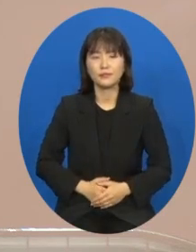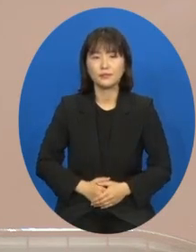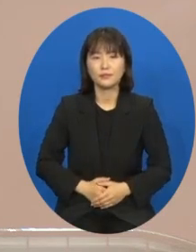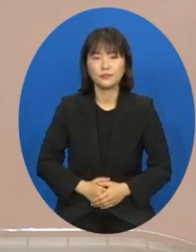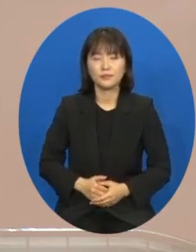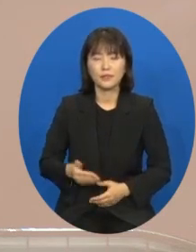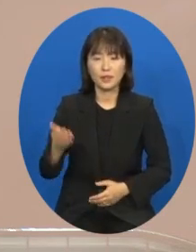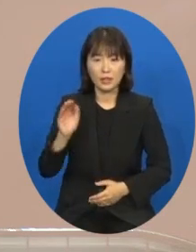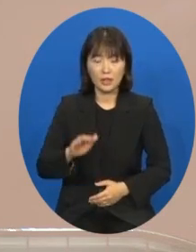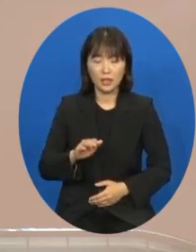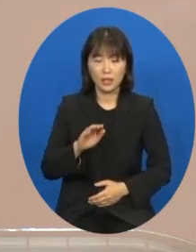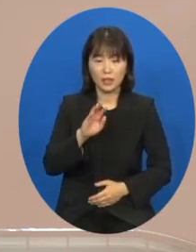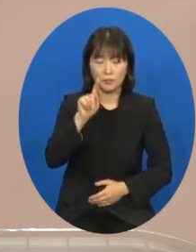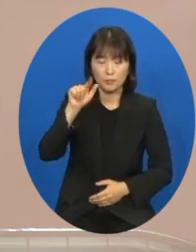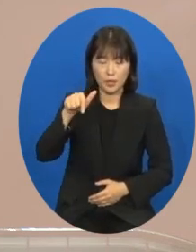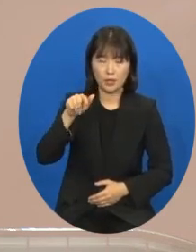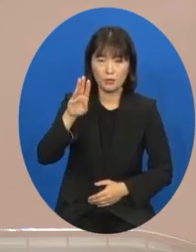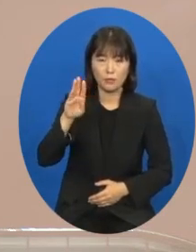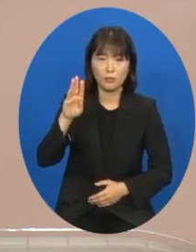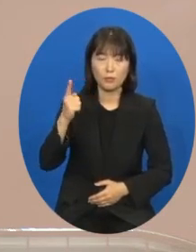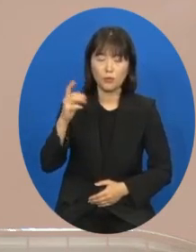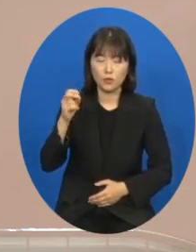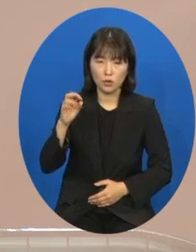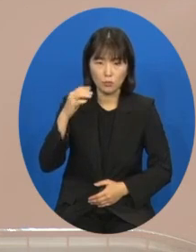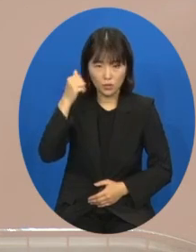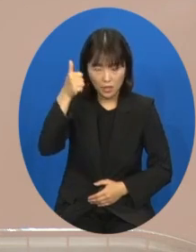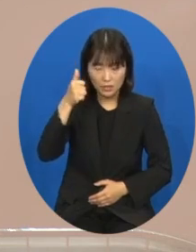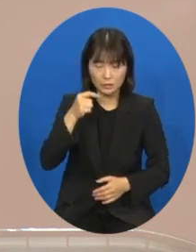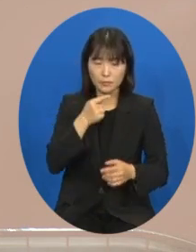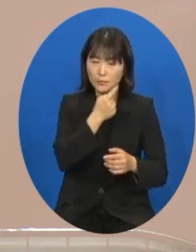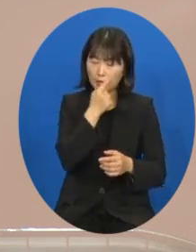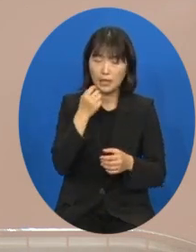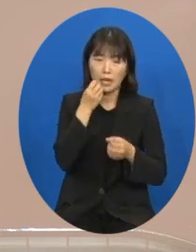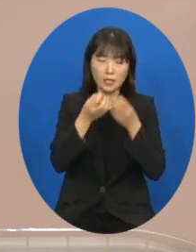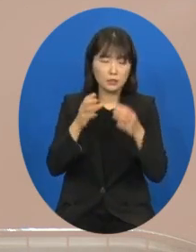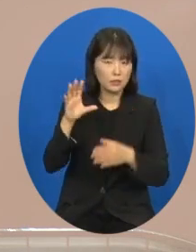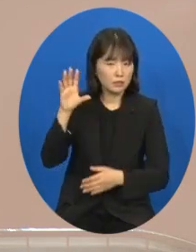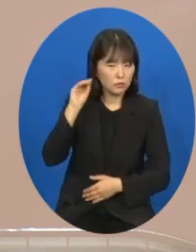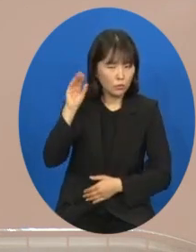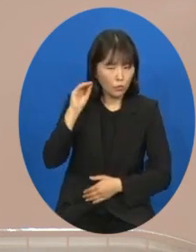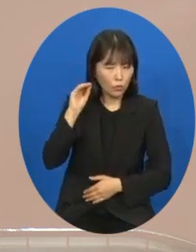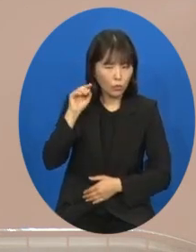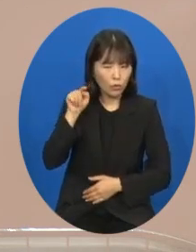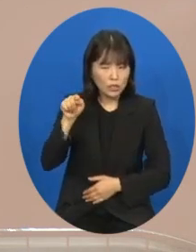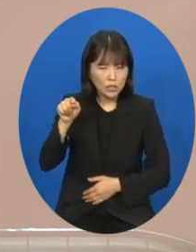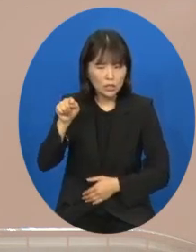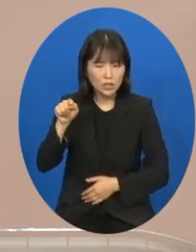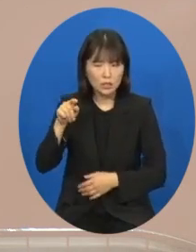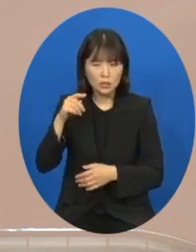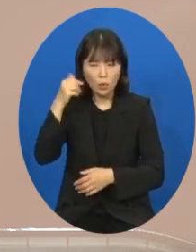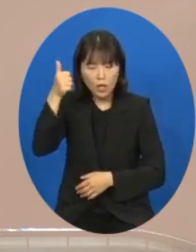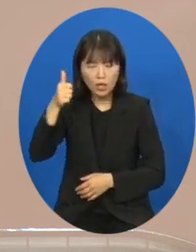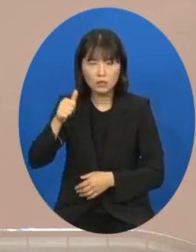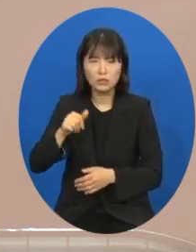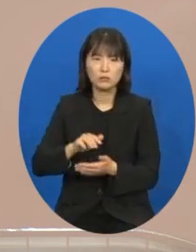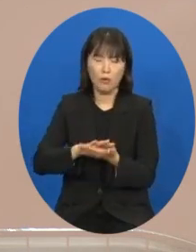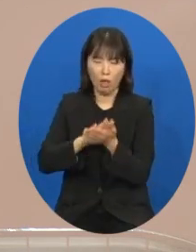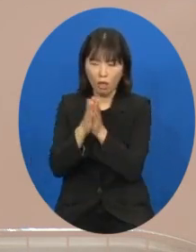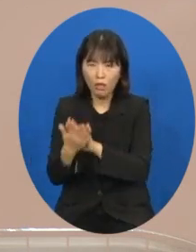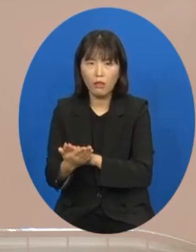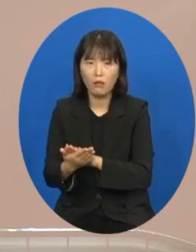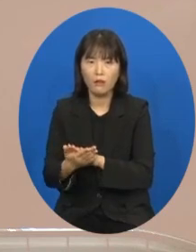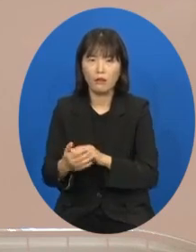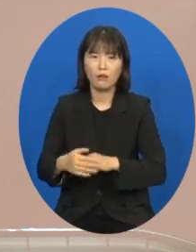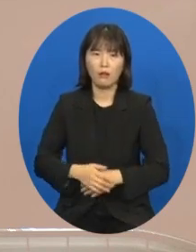근데 이 박부영 목사님의 간증을 듣고 이 목사님이 뒤집어진 거예요. 어떤 사람은